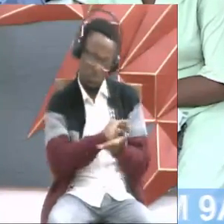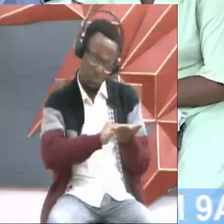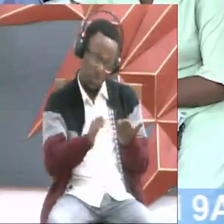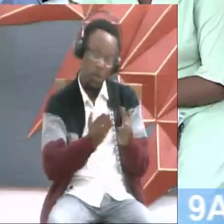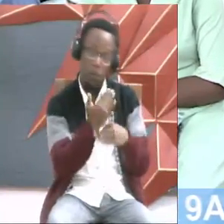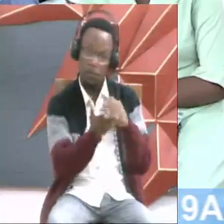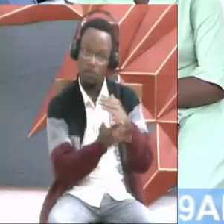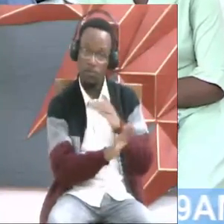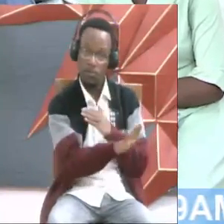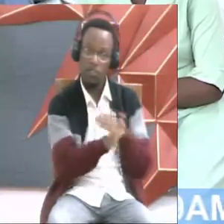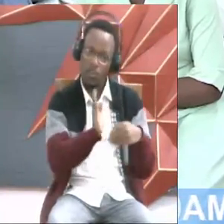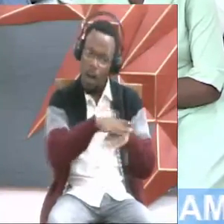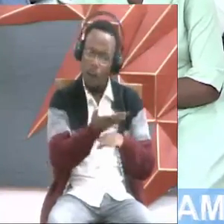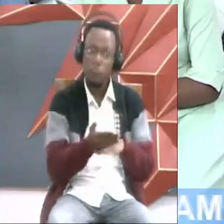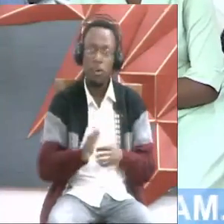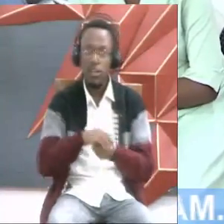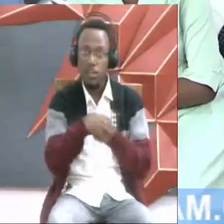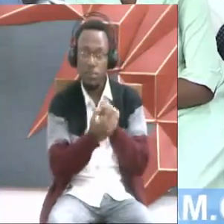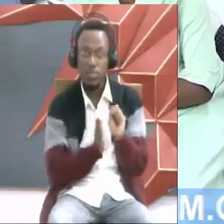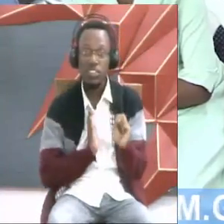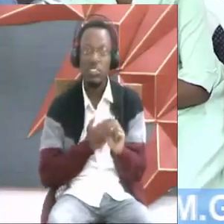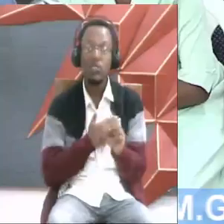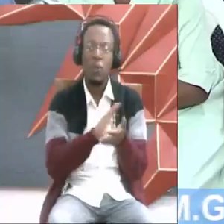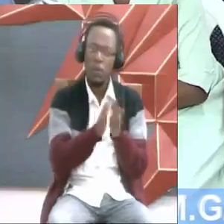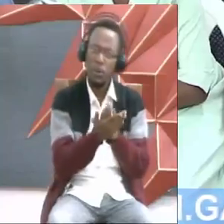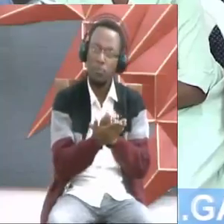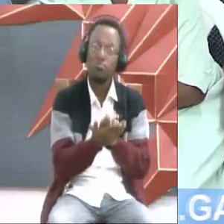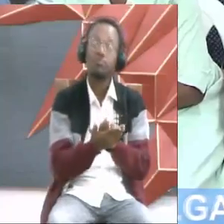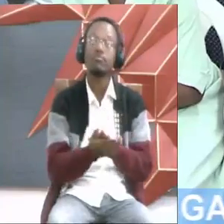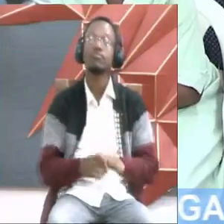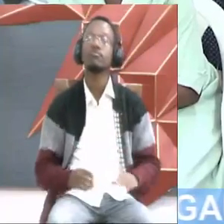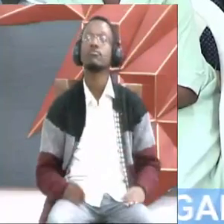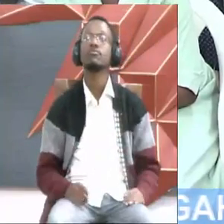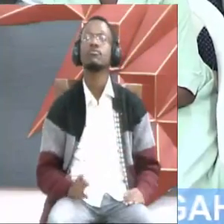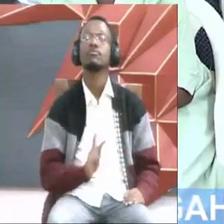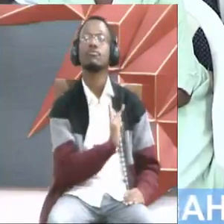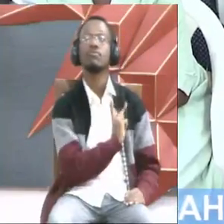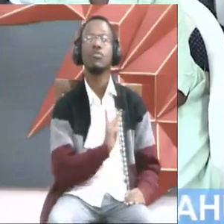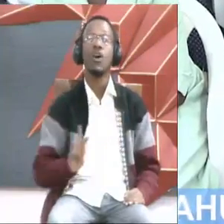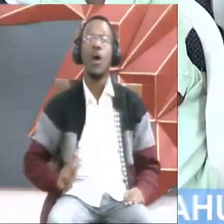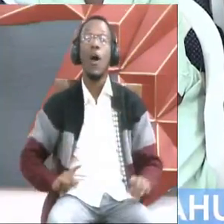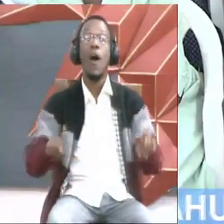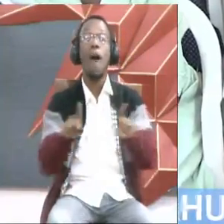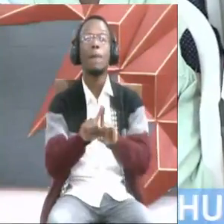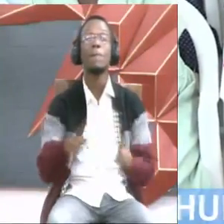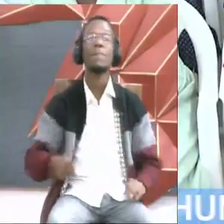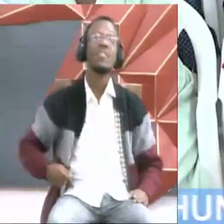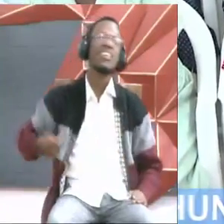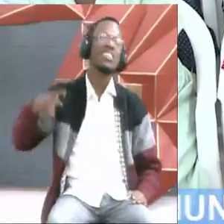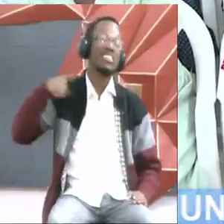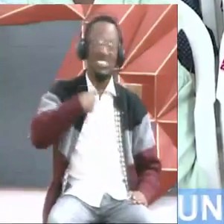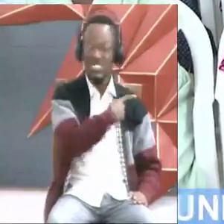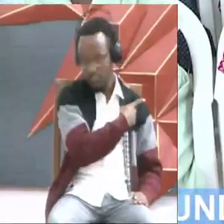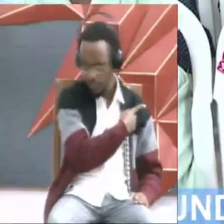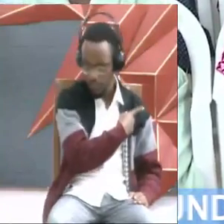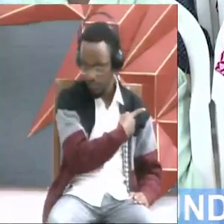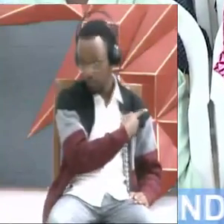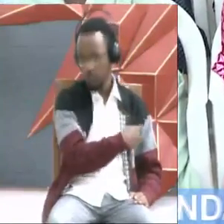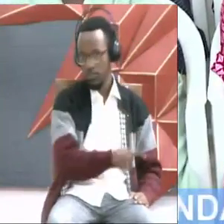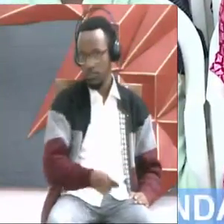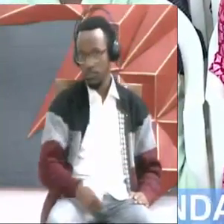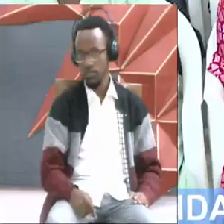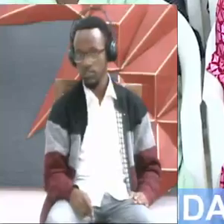akaduhindura ubwami no kuba abaherezi b'Imana yiwe amen yari inuza shanje